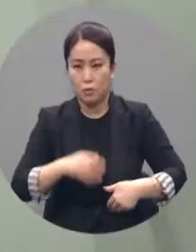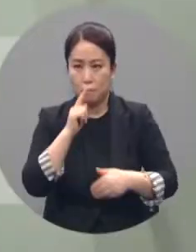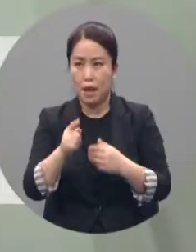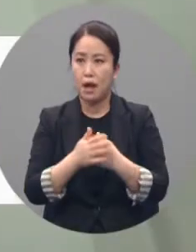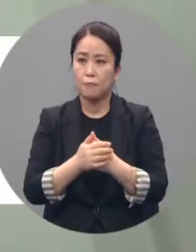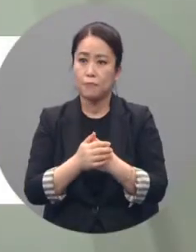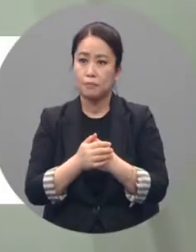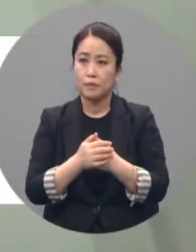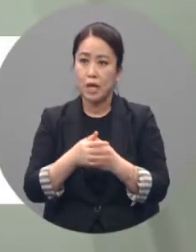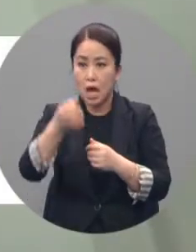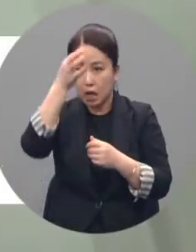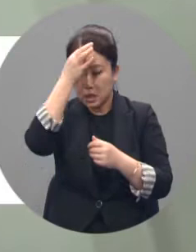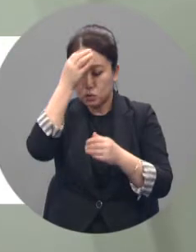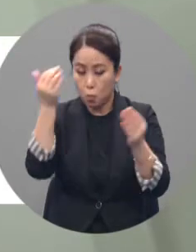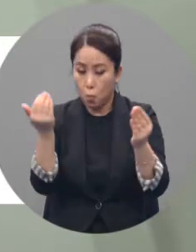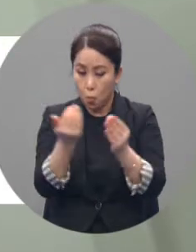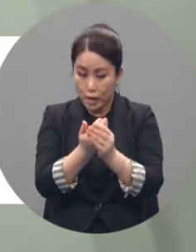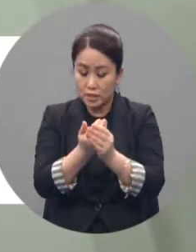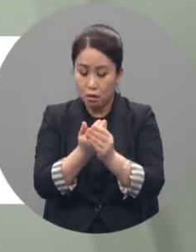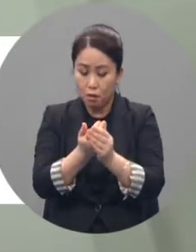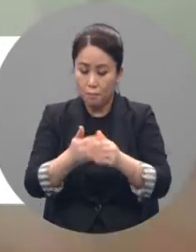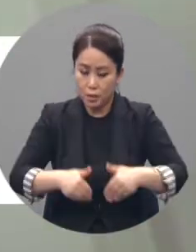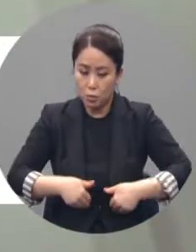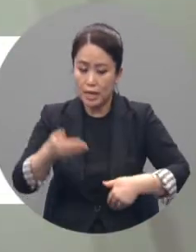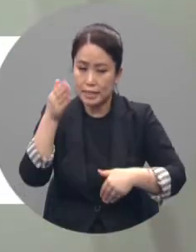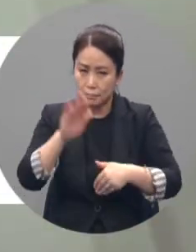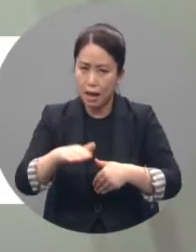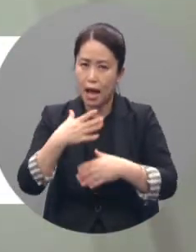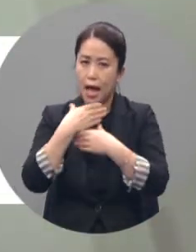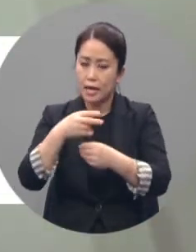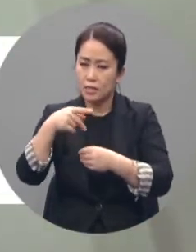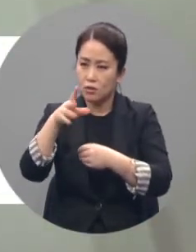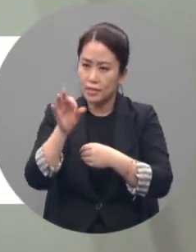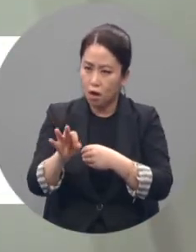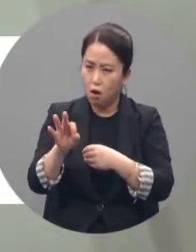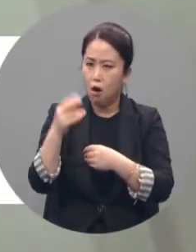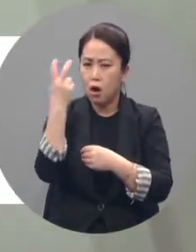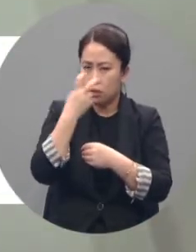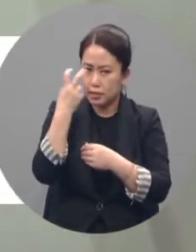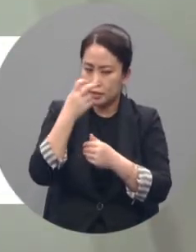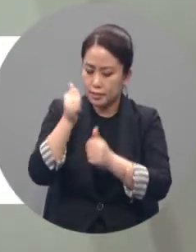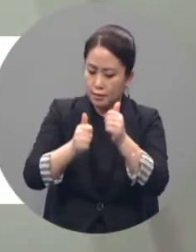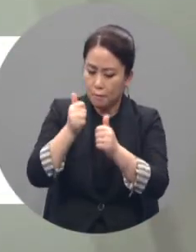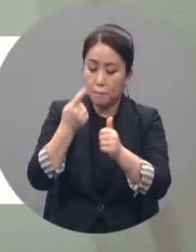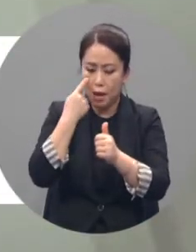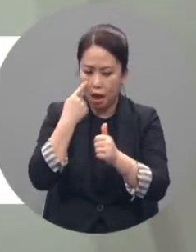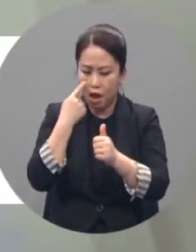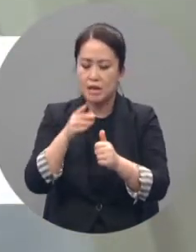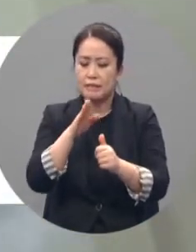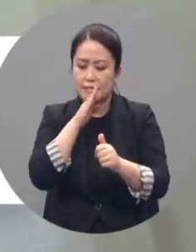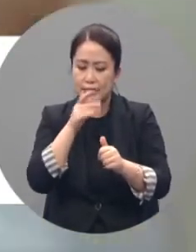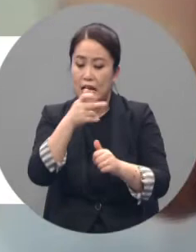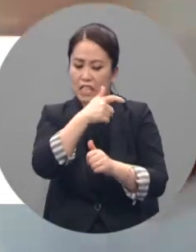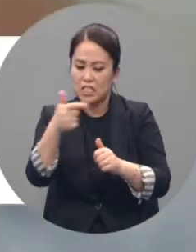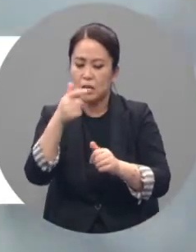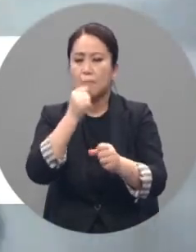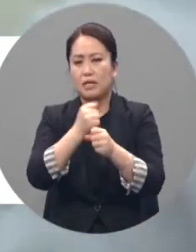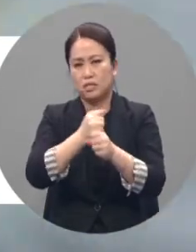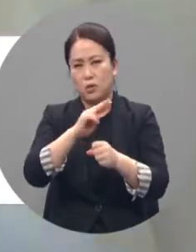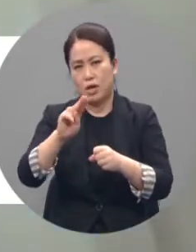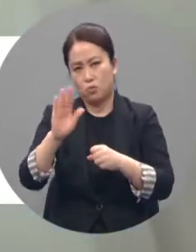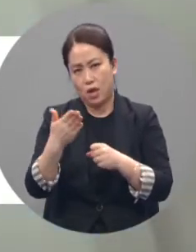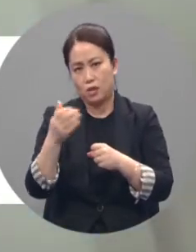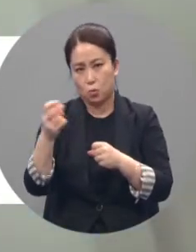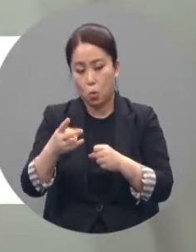있지만 안전성을 저희가 걸고 테스트를 해봐야 되기 때문에 실제 크기의 캡슐도 필요하고요. 인증된